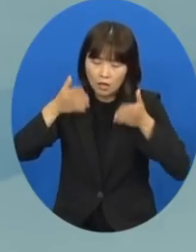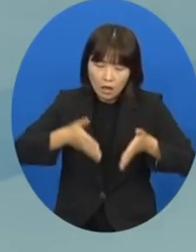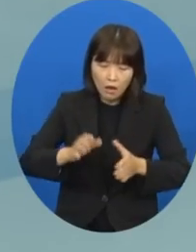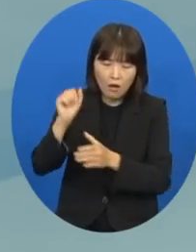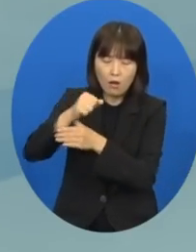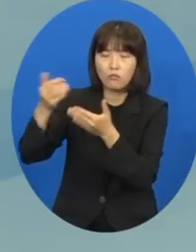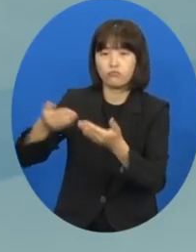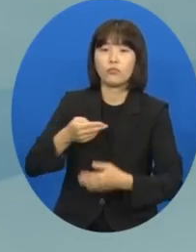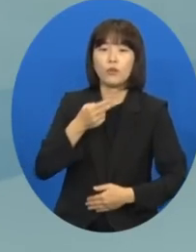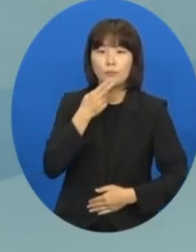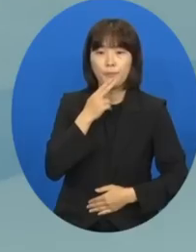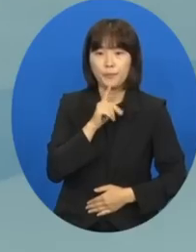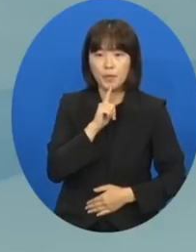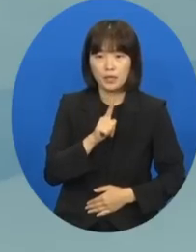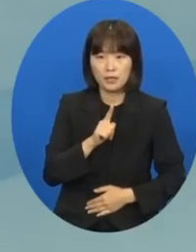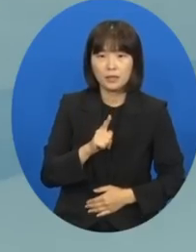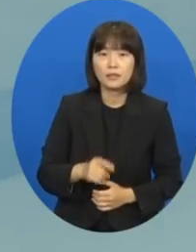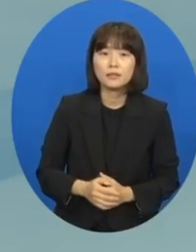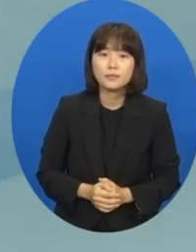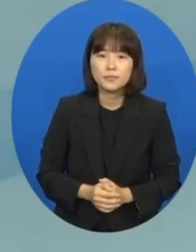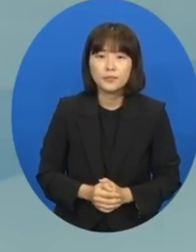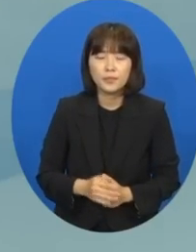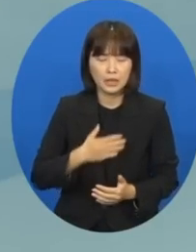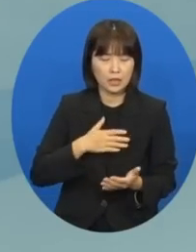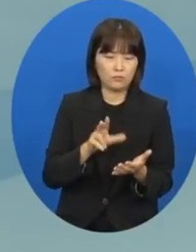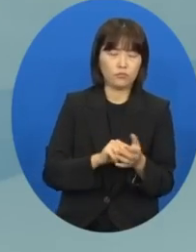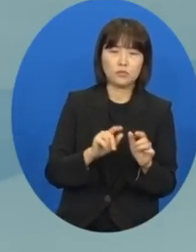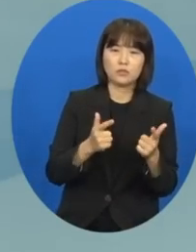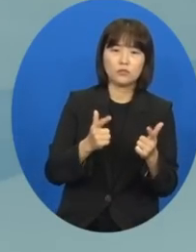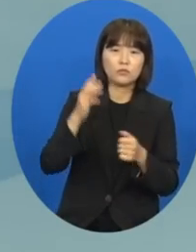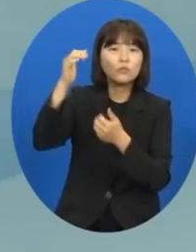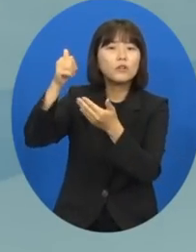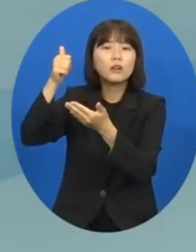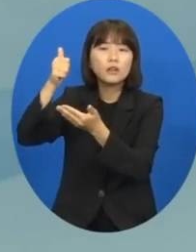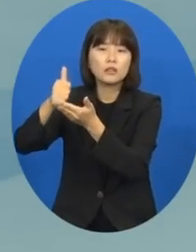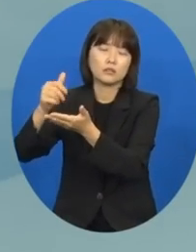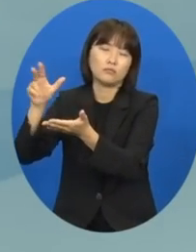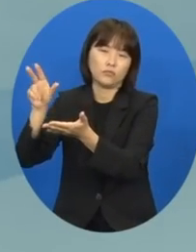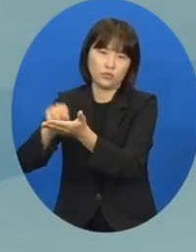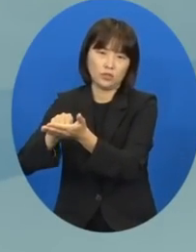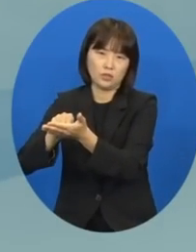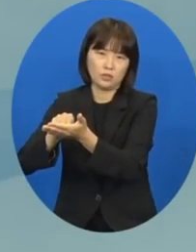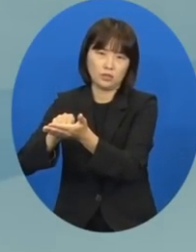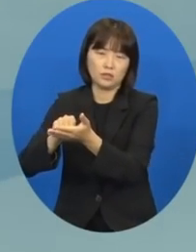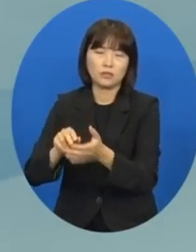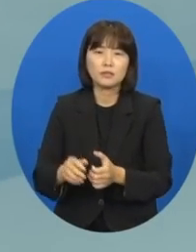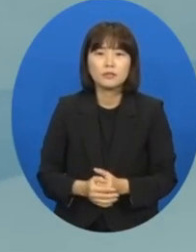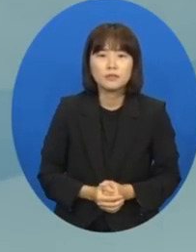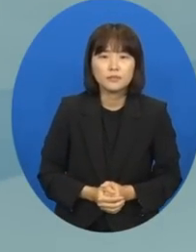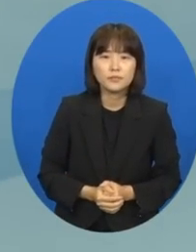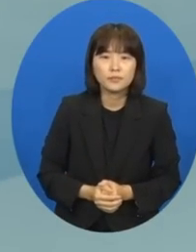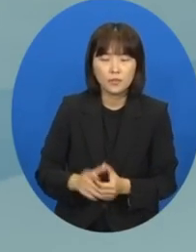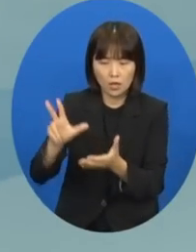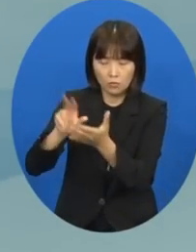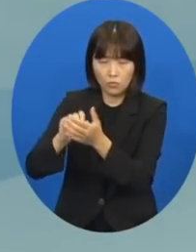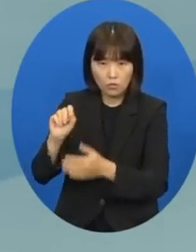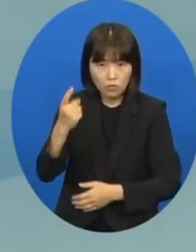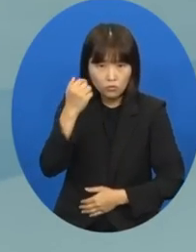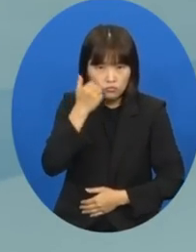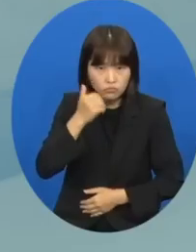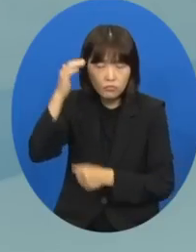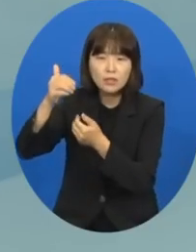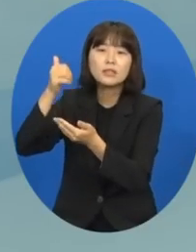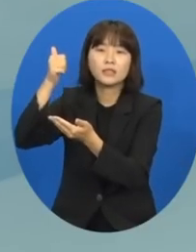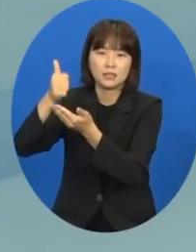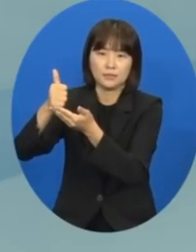것이죠. 그러니까 내 문제가 아니고 이거는 하나님 문제라고 얘기를 하는 것이죠. 문제의 원인은